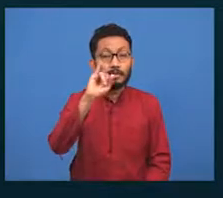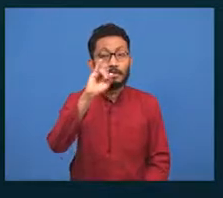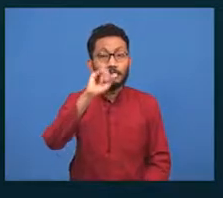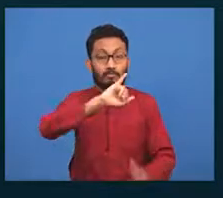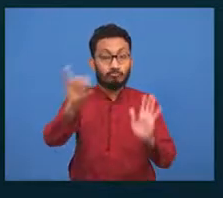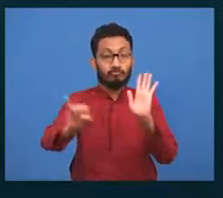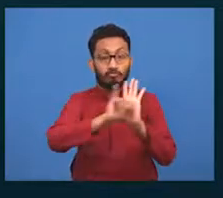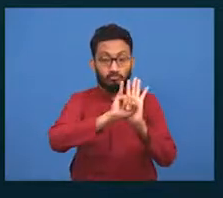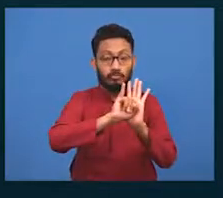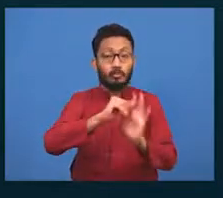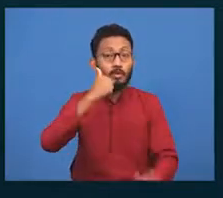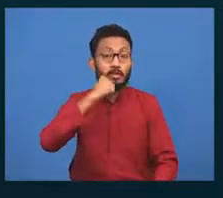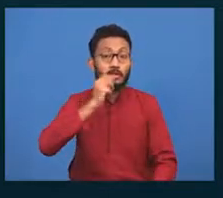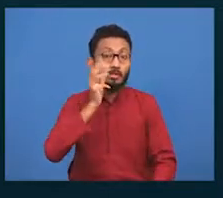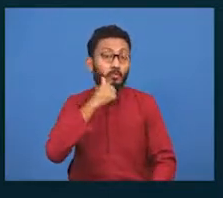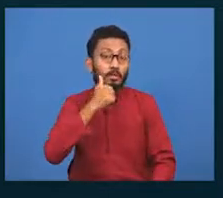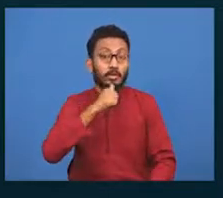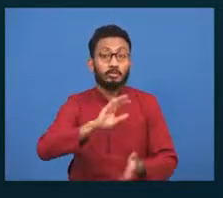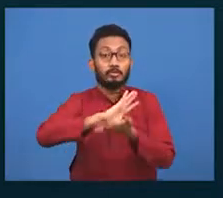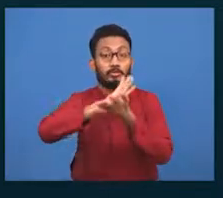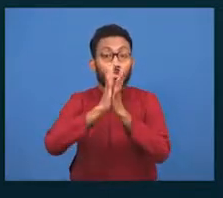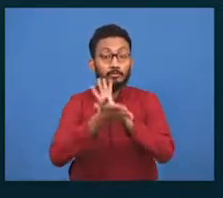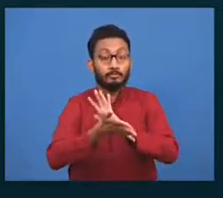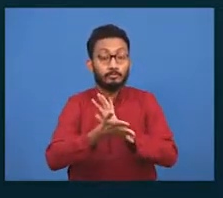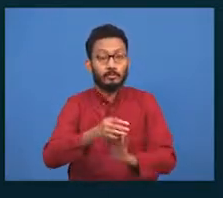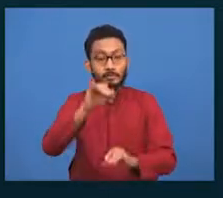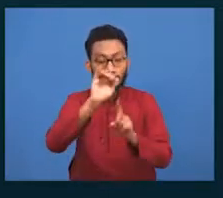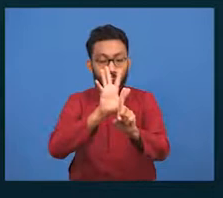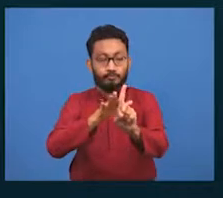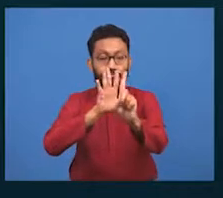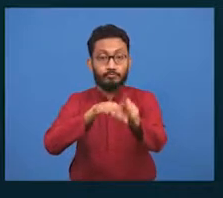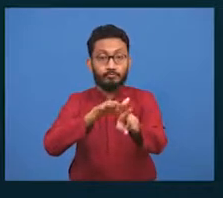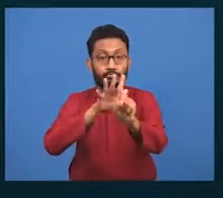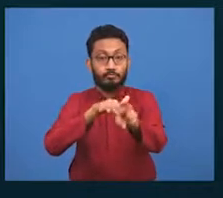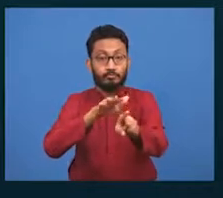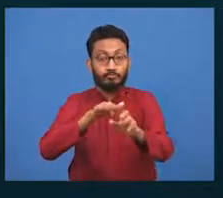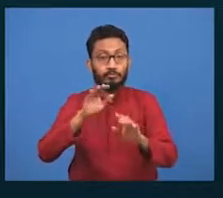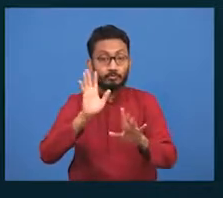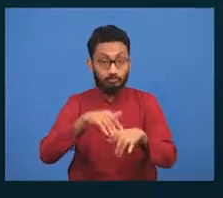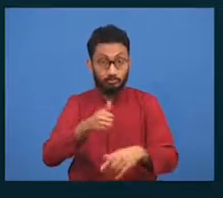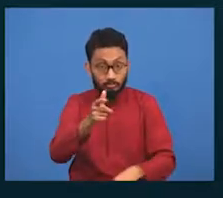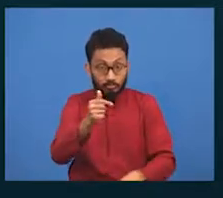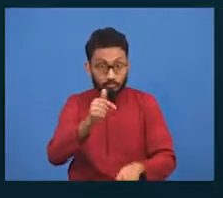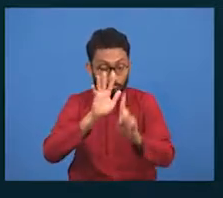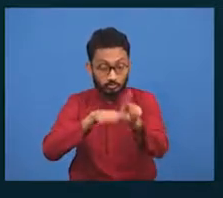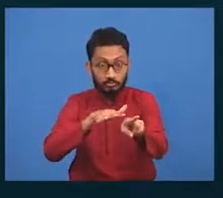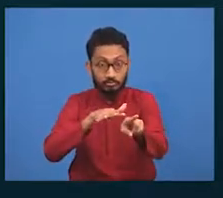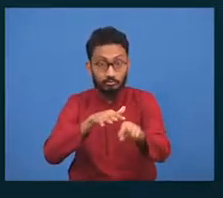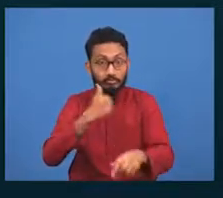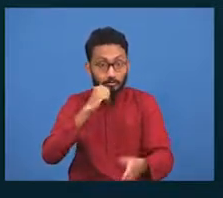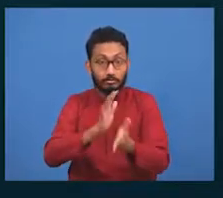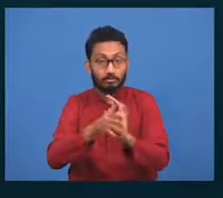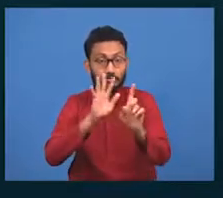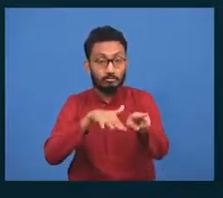jemaah lelaki dan menuntut persamaan taraf yang sama di antara lelaki dan